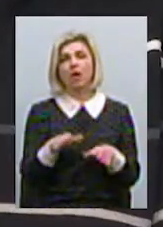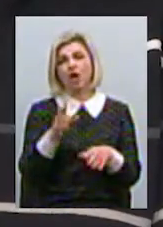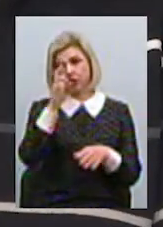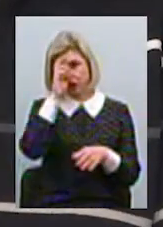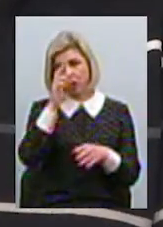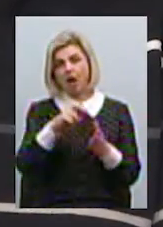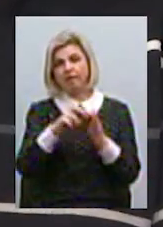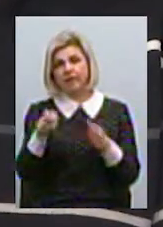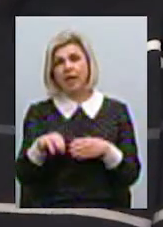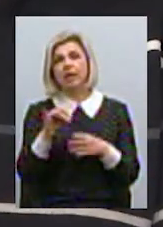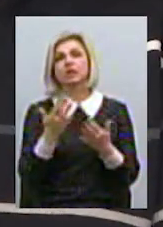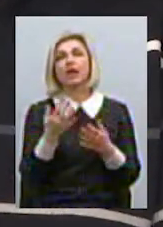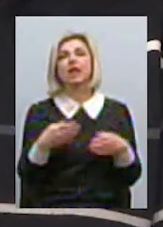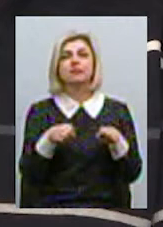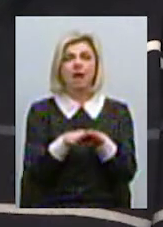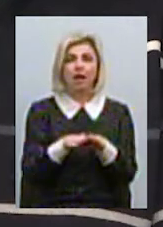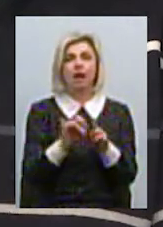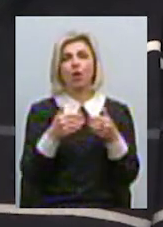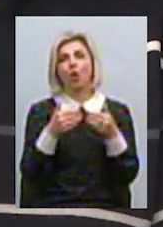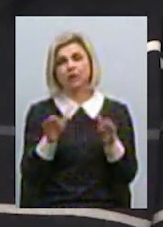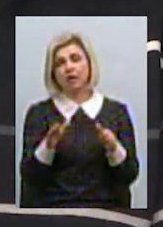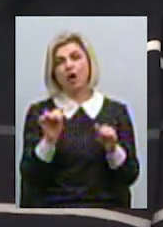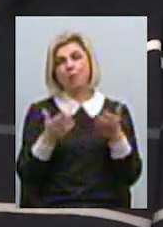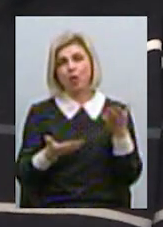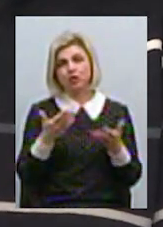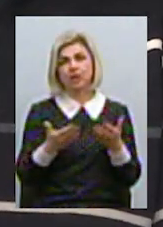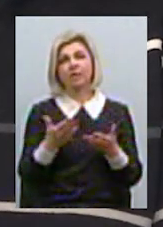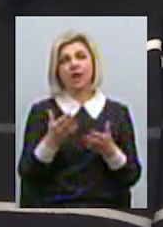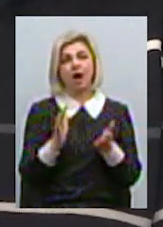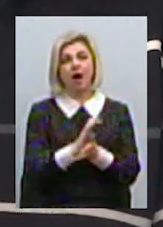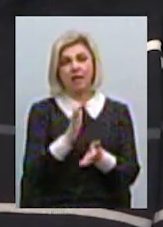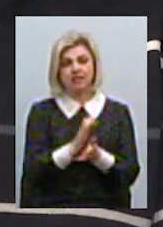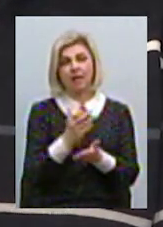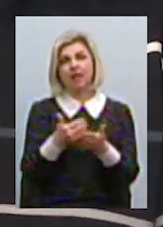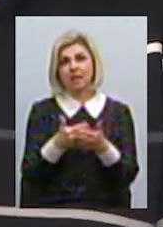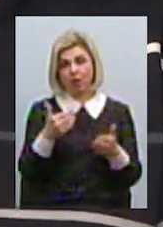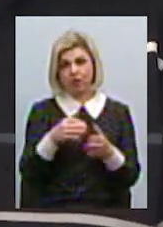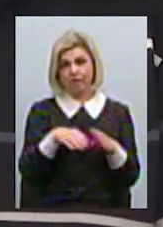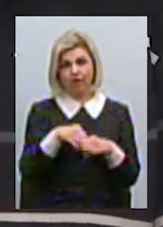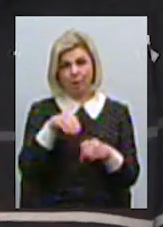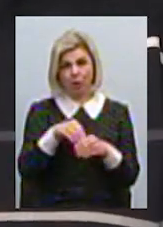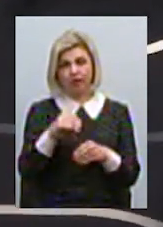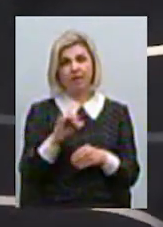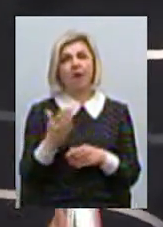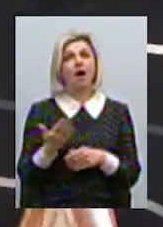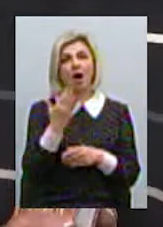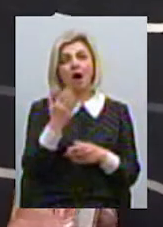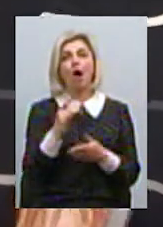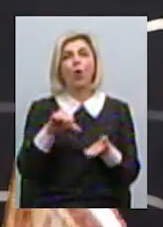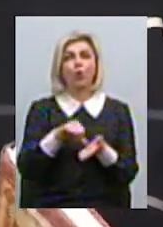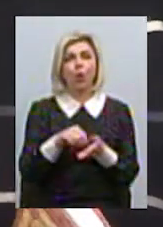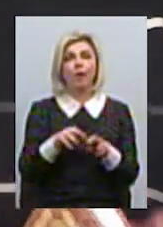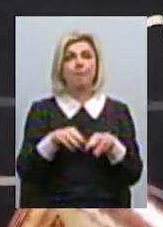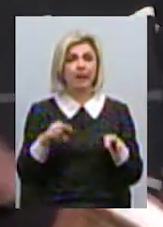скільки закрилось і скільки відкрилось, можливо, ви знаєте, газет накануні виборів. І яка роль Мін'юсту? Тому